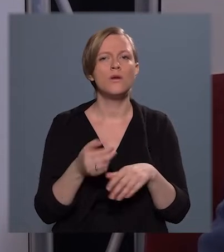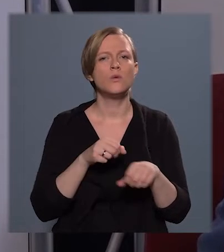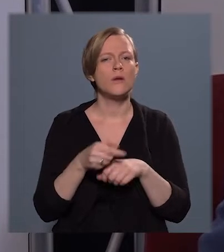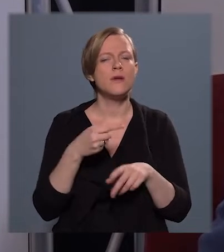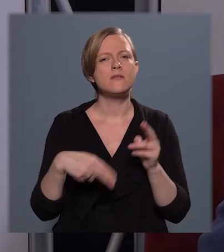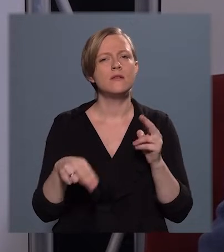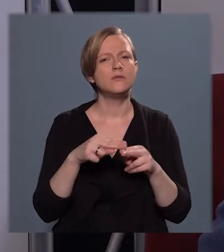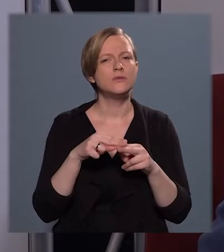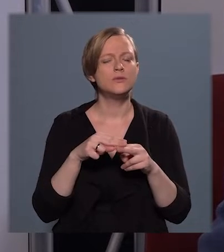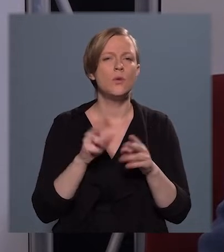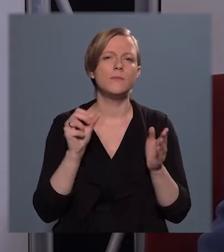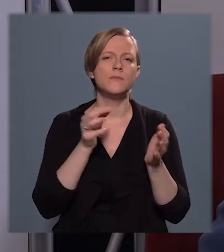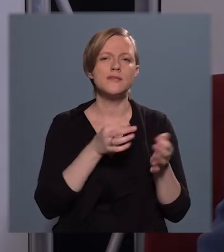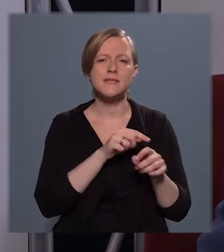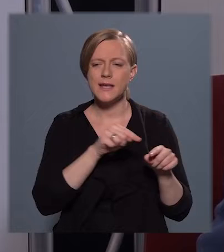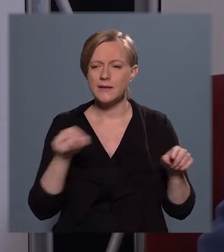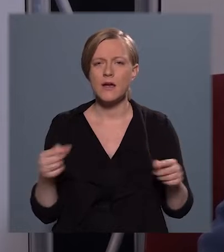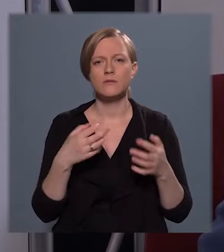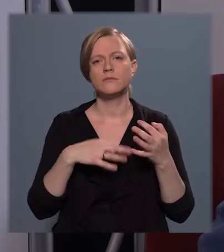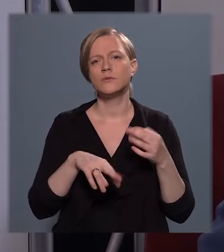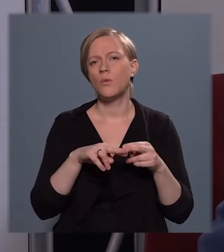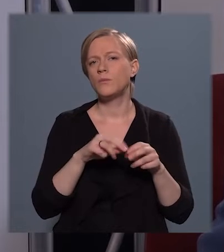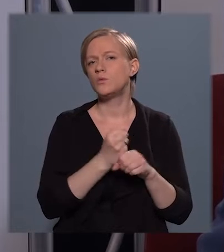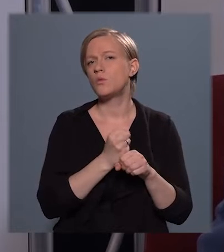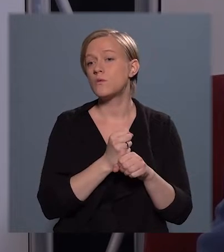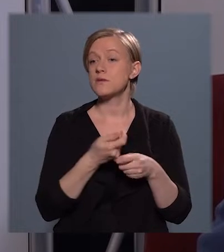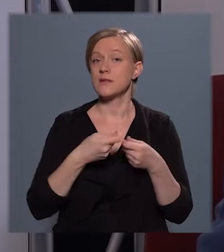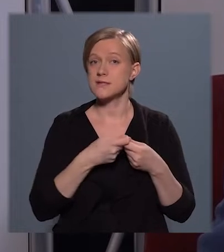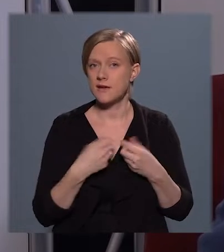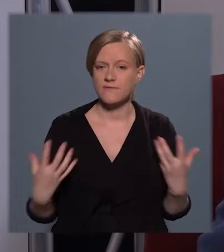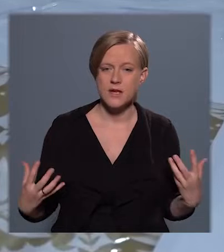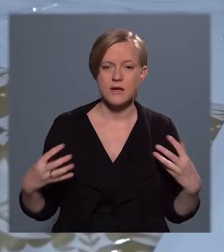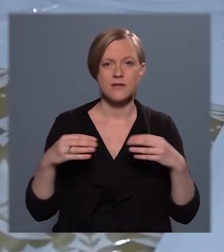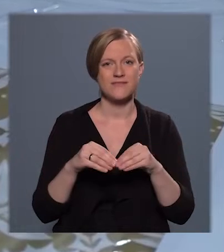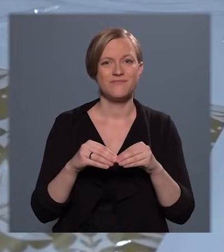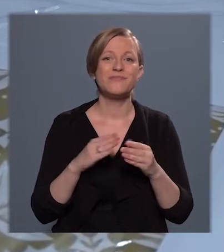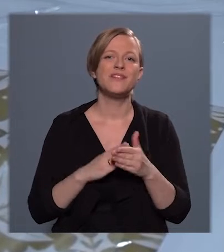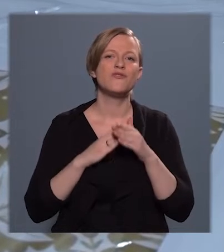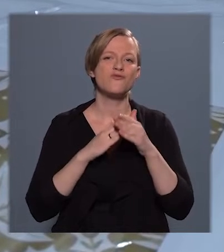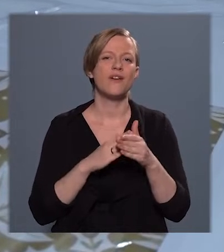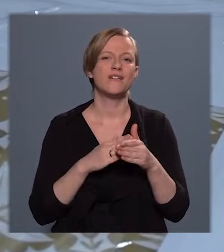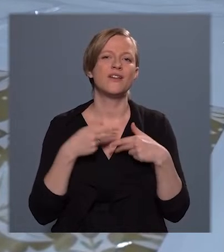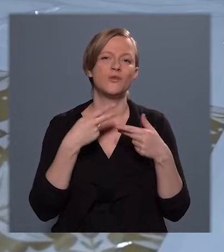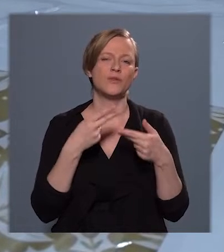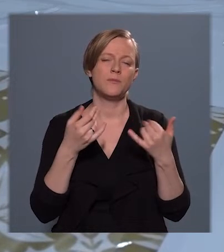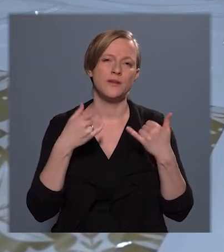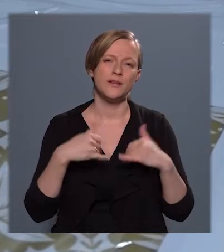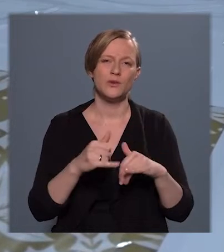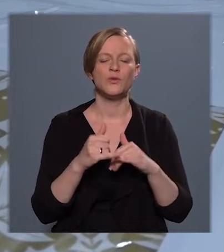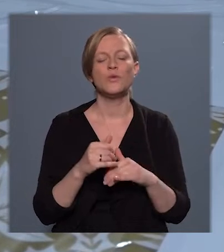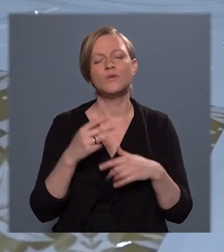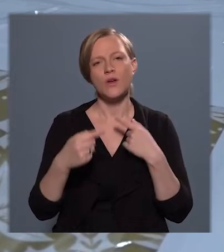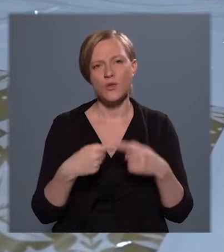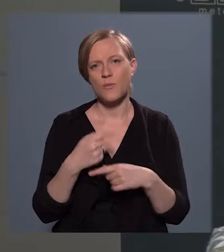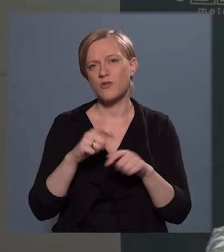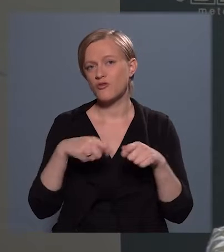több cége, több dolgozója szervezésében segélyküldemény indult hagyományos